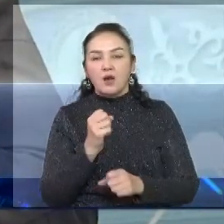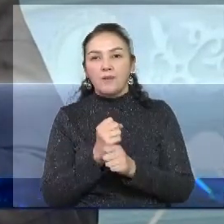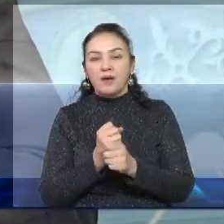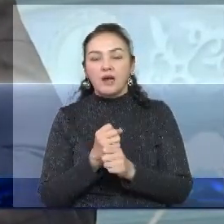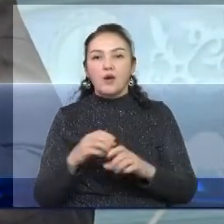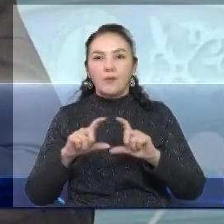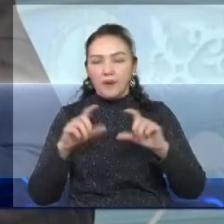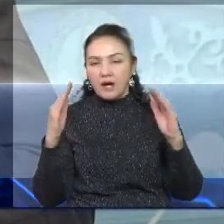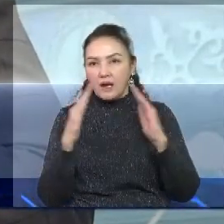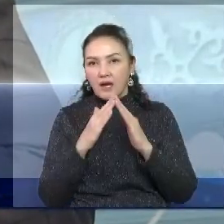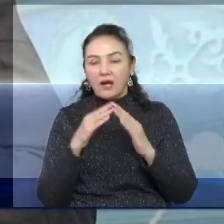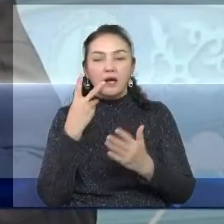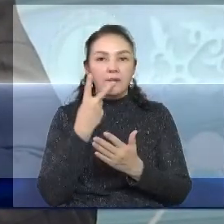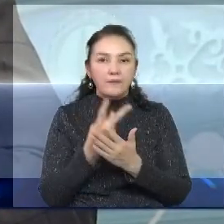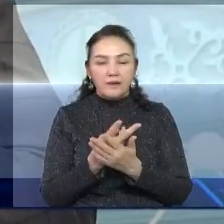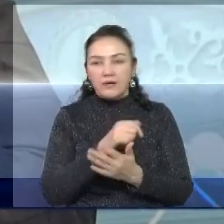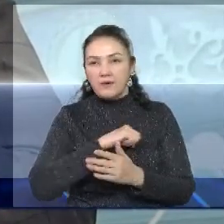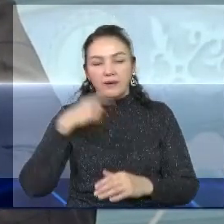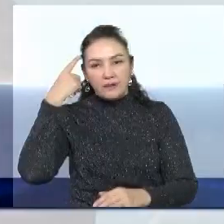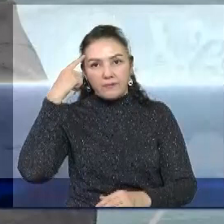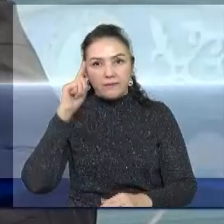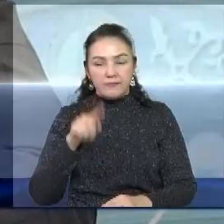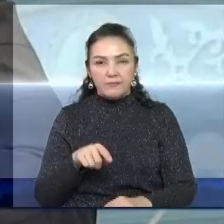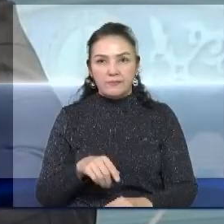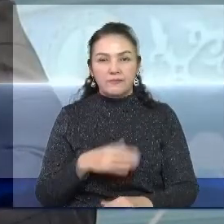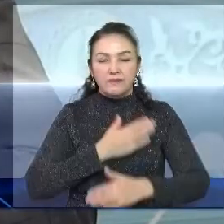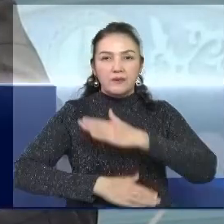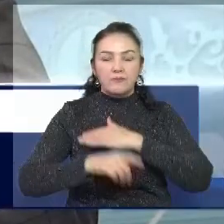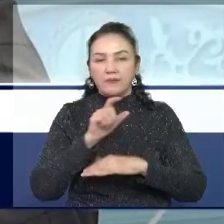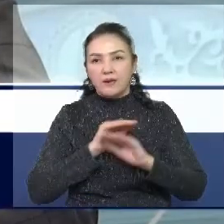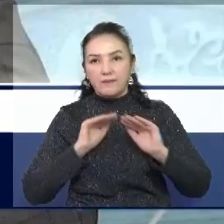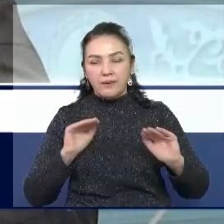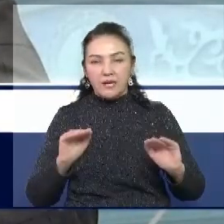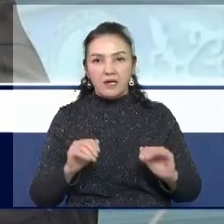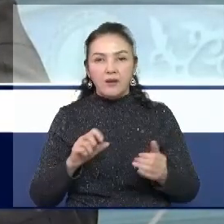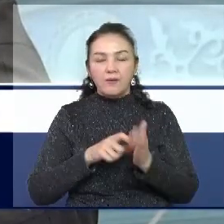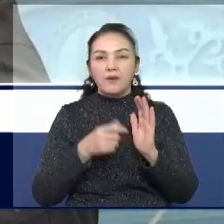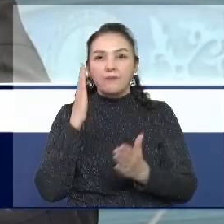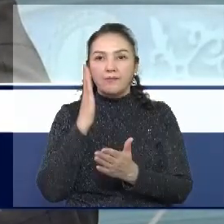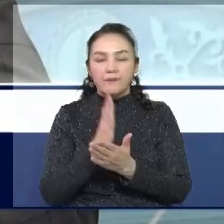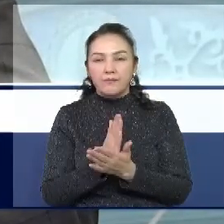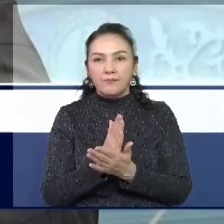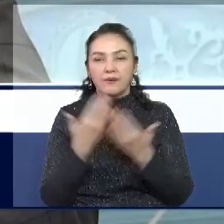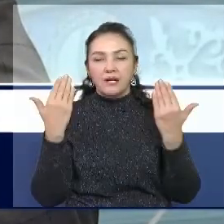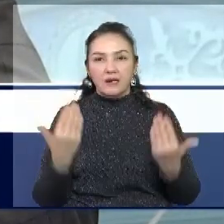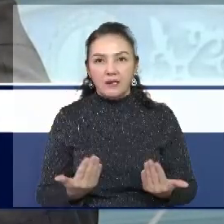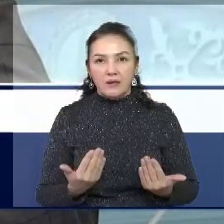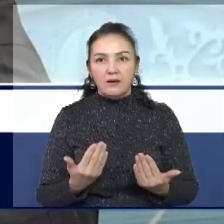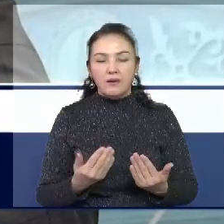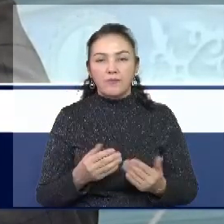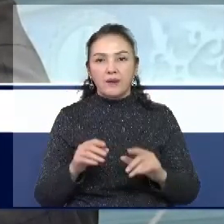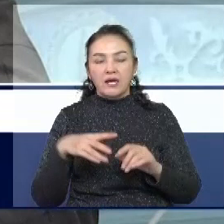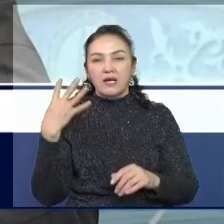көрсету орталығына қарасты, өздеріңізге белгілі, мүмкіндік шектеулі балаларға арналған бөлімше бар. Ол жерде қазір бүгінгі таңда